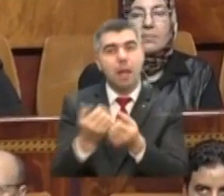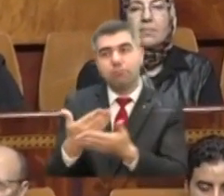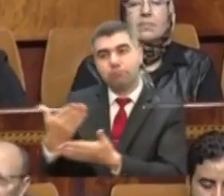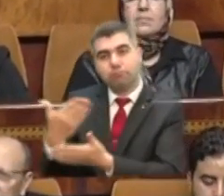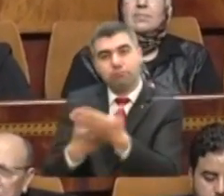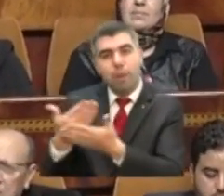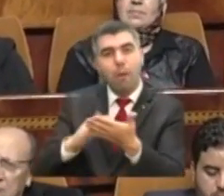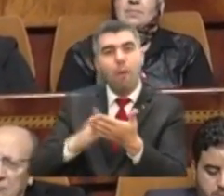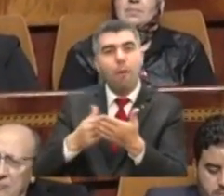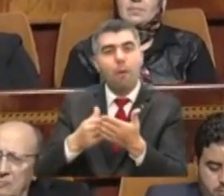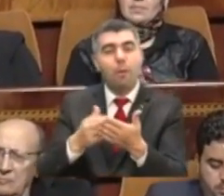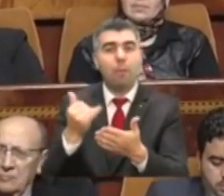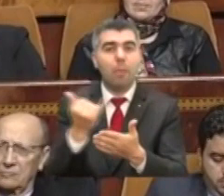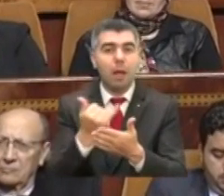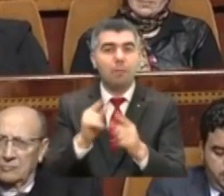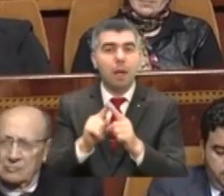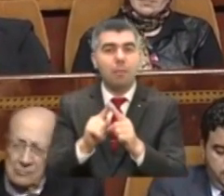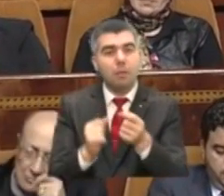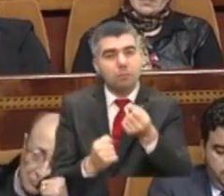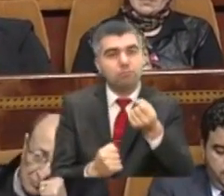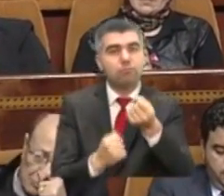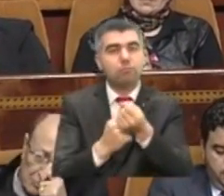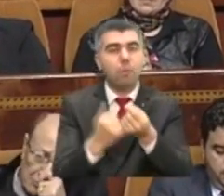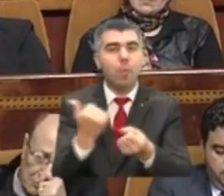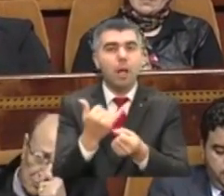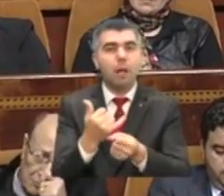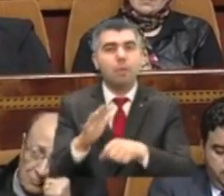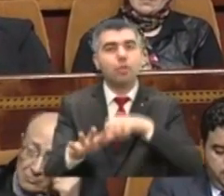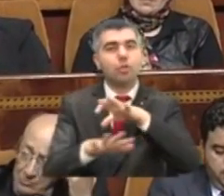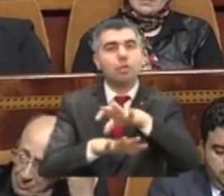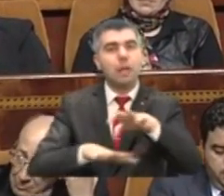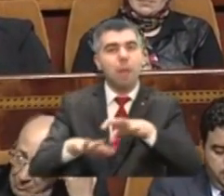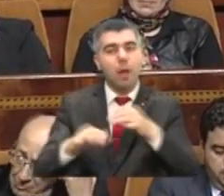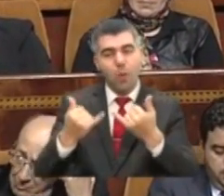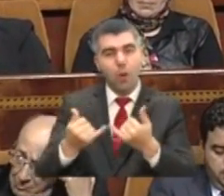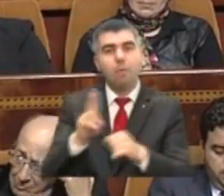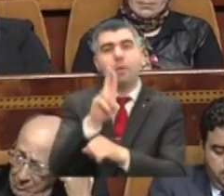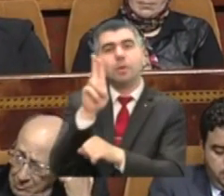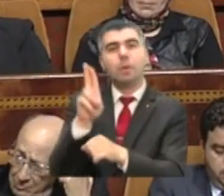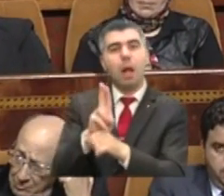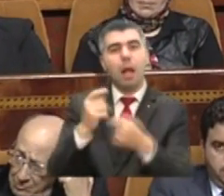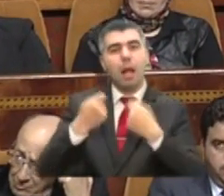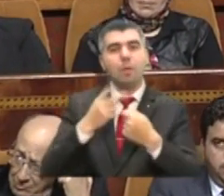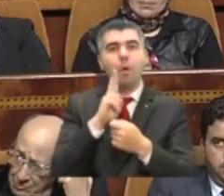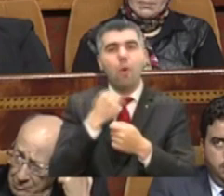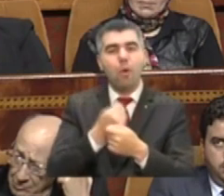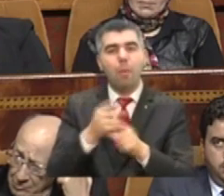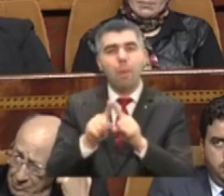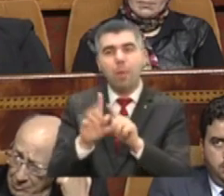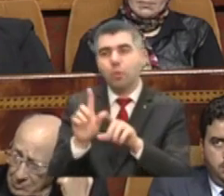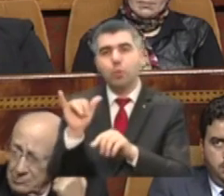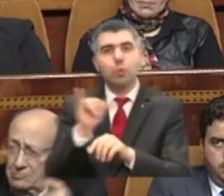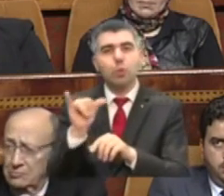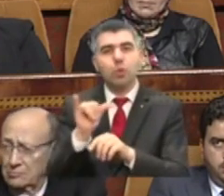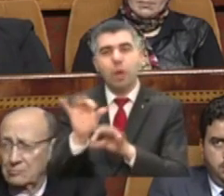أن تتحقق بدون التنمية الاجتماعية، نسائلكم السيد رئيس الحكومة عن التدابير والإجراءات التي